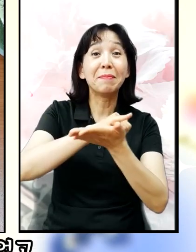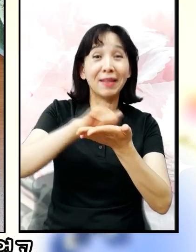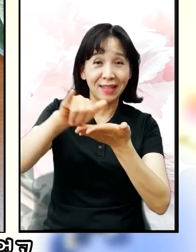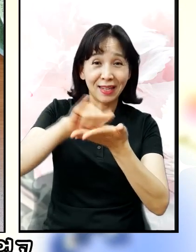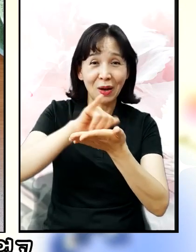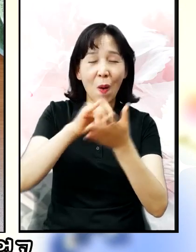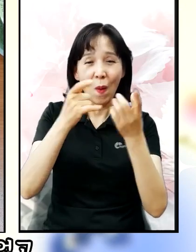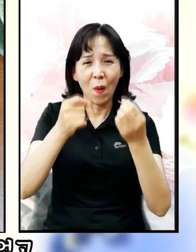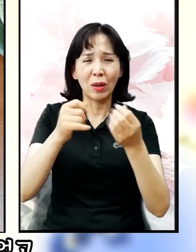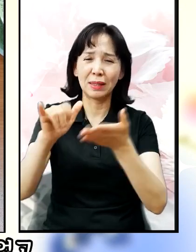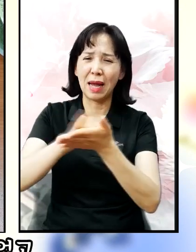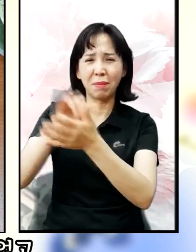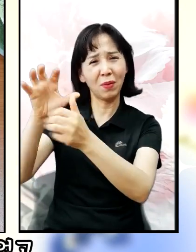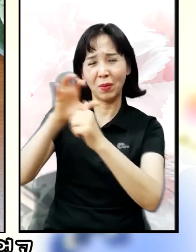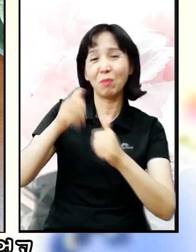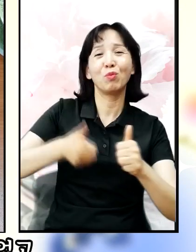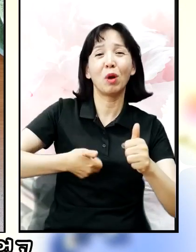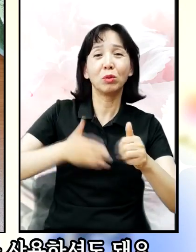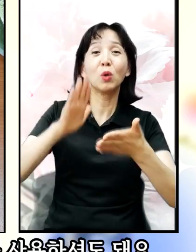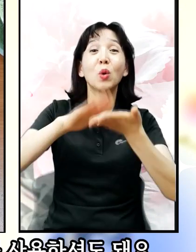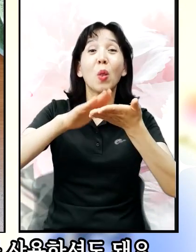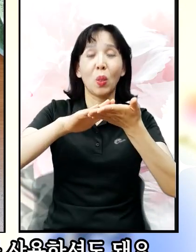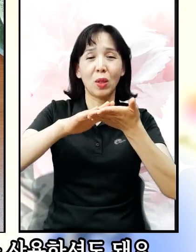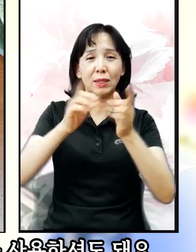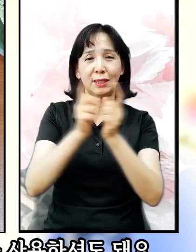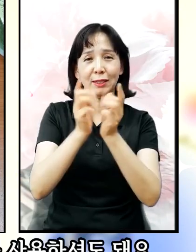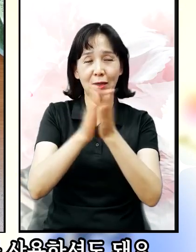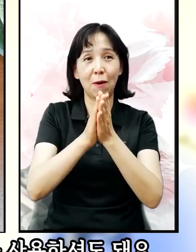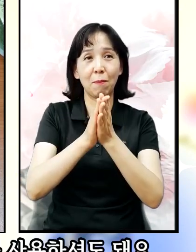굳이 다리미를 쓸 필요는 없고